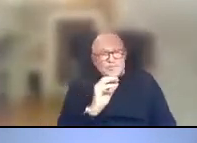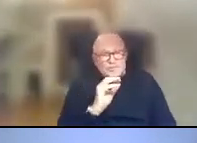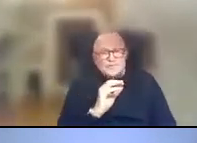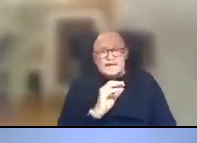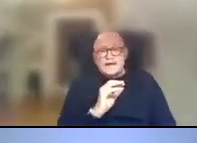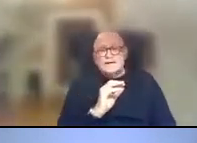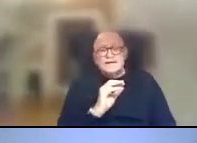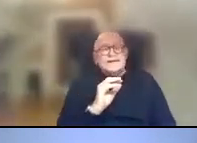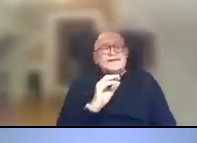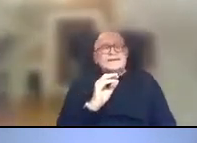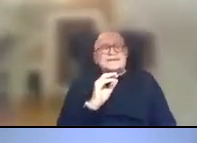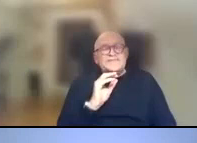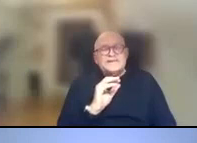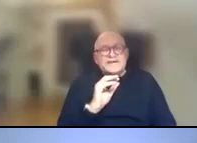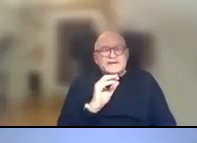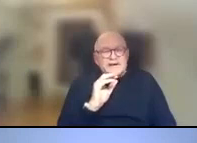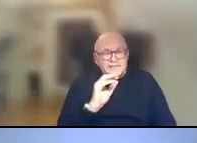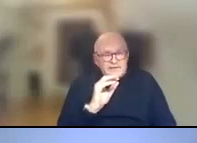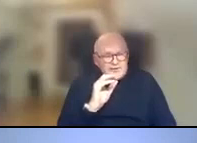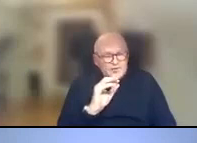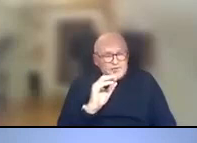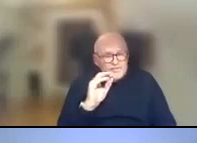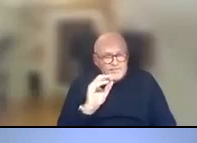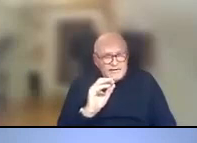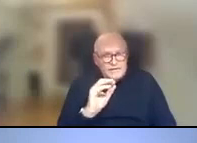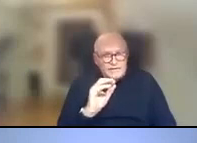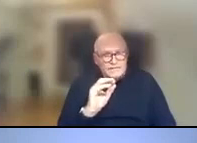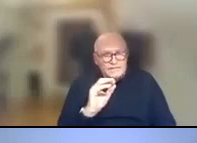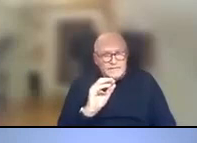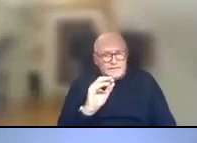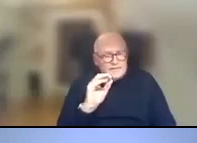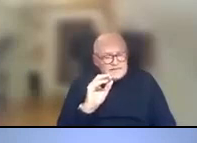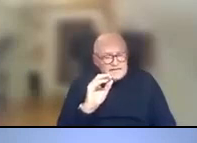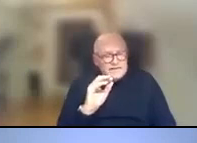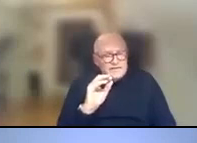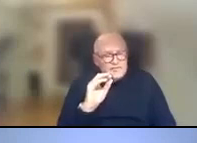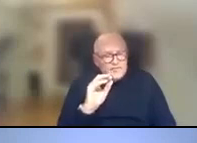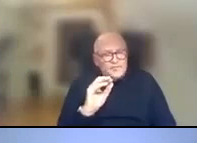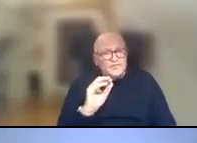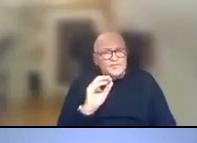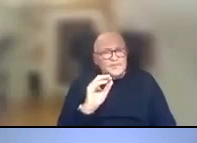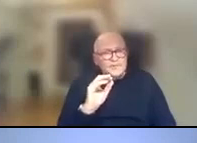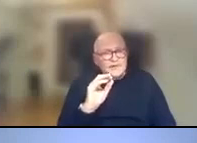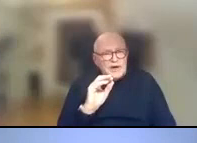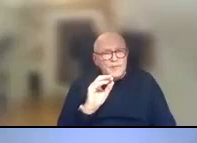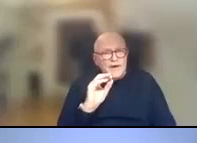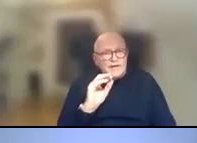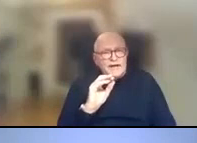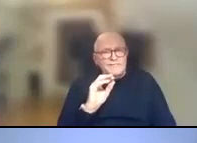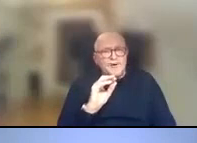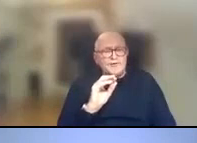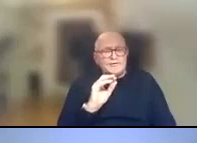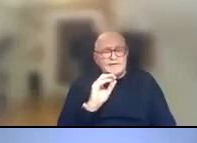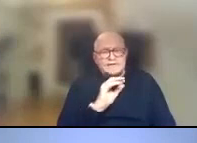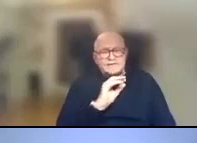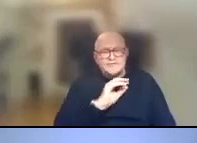man muss schon sagen, dass wenn jemand wirklich töten will, dass dann Tötungen kaum an